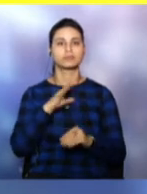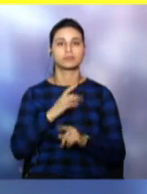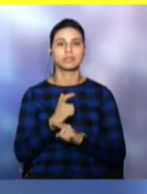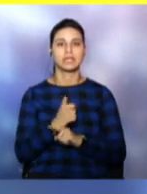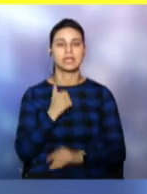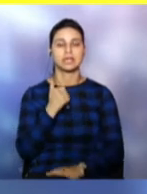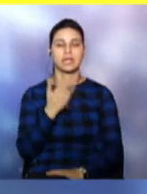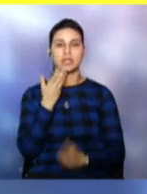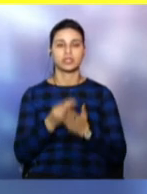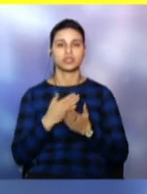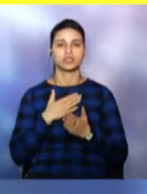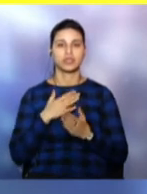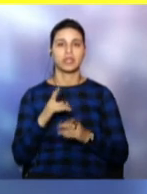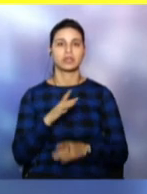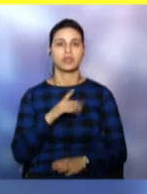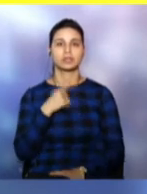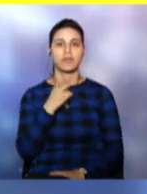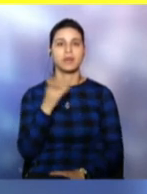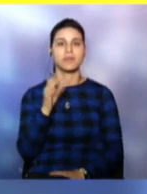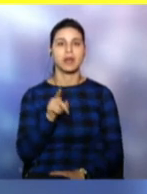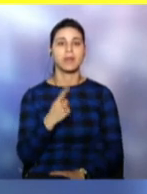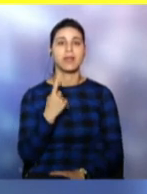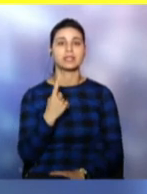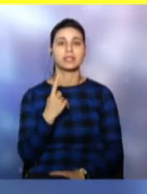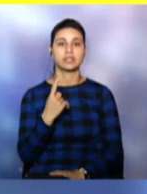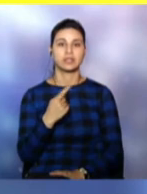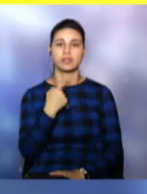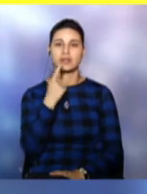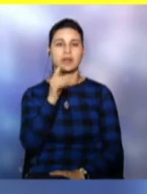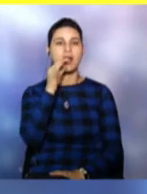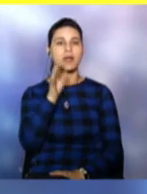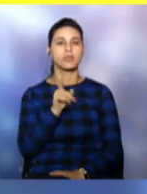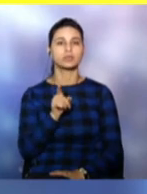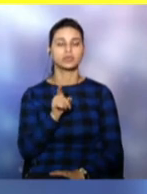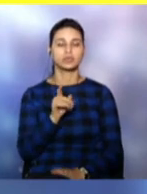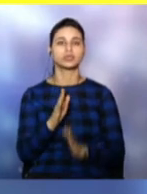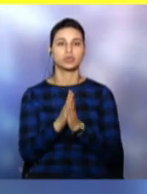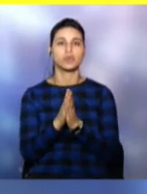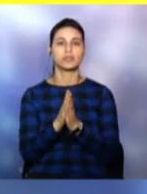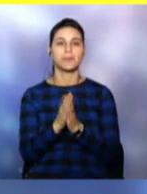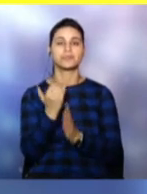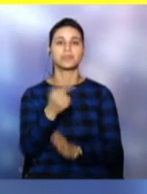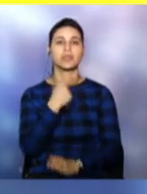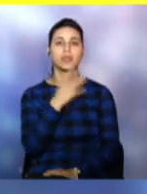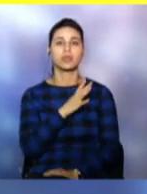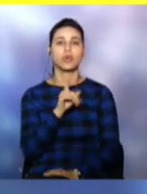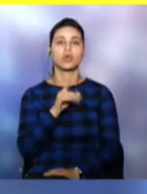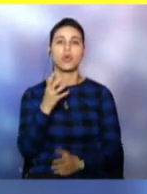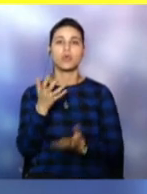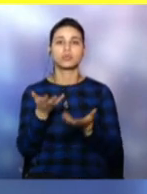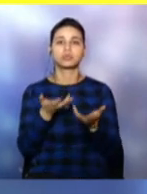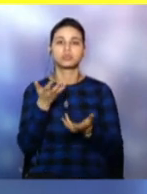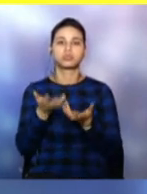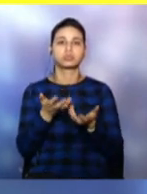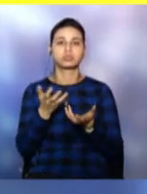ჩვენ შემოგთავაზეთ, თუმცა ერთადერთი შენიშვნა მაქვს, ქალბატონო მარიამ, და თხოვნა. თქვენ ბრძანებთ, რომ ორთქლზე მოხაშულ